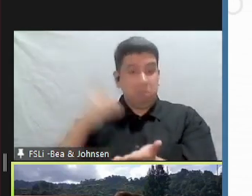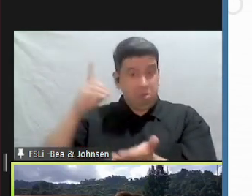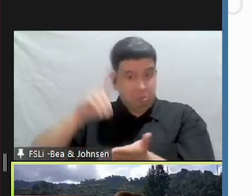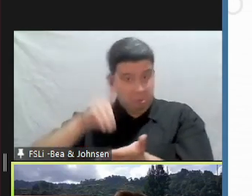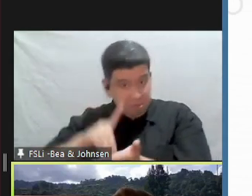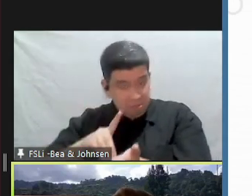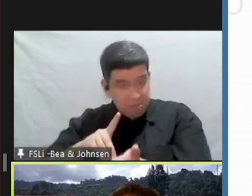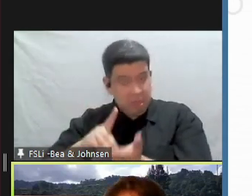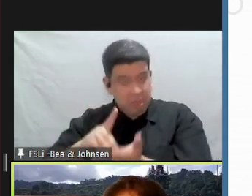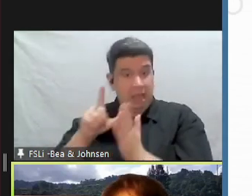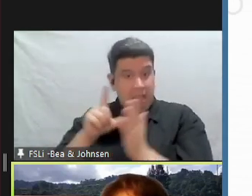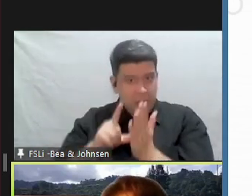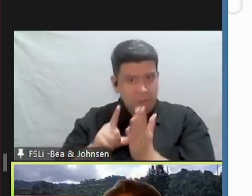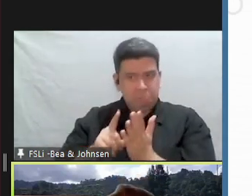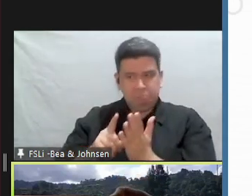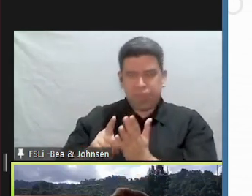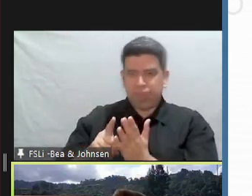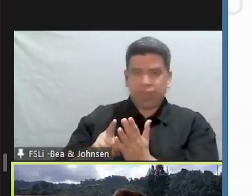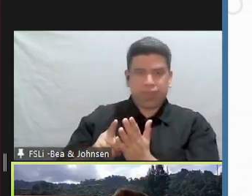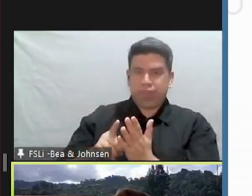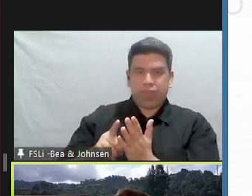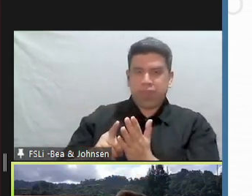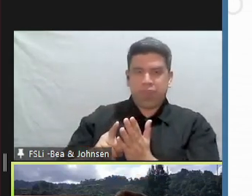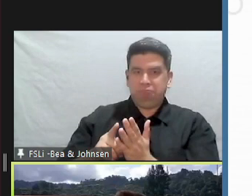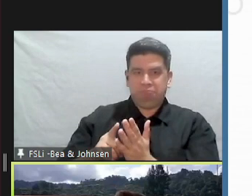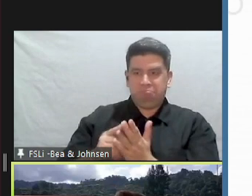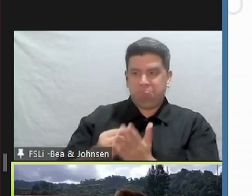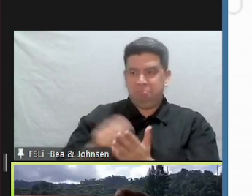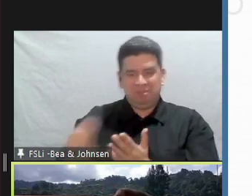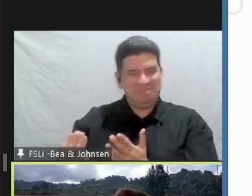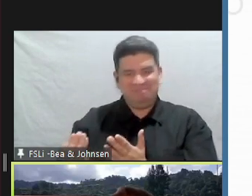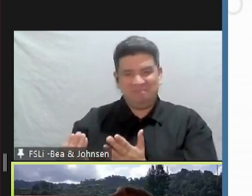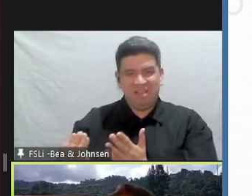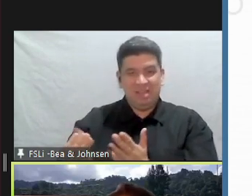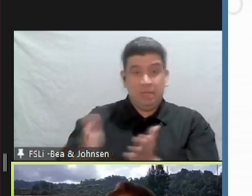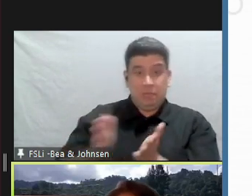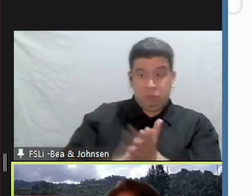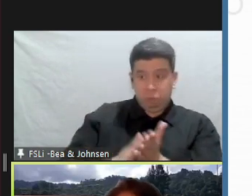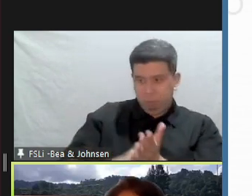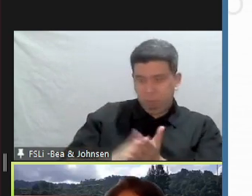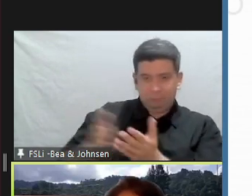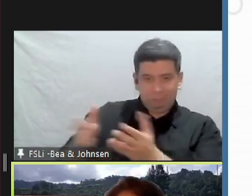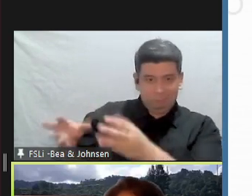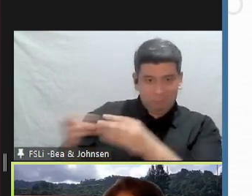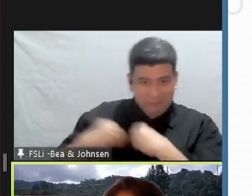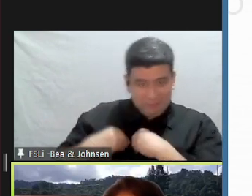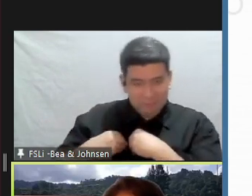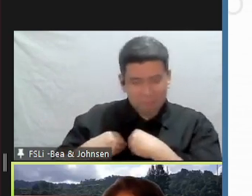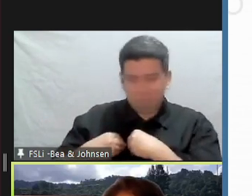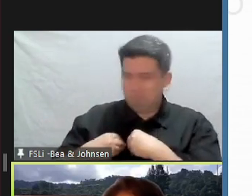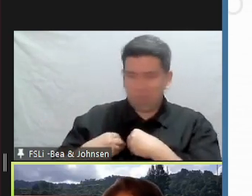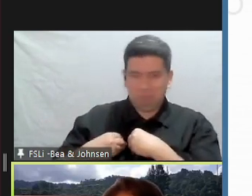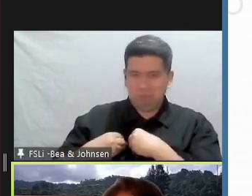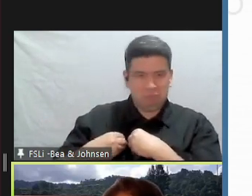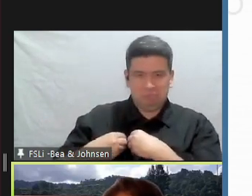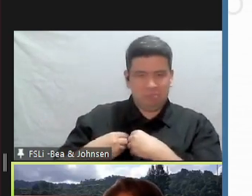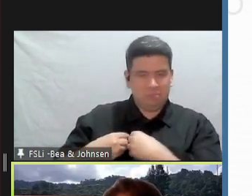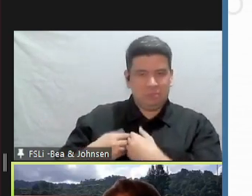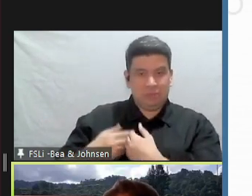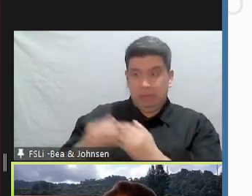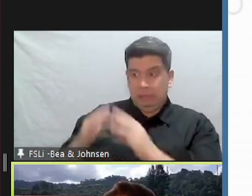sila tinanggap sa mga eskwelahan at sila ay pinatira sa mga bundok, sa mga malalayong lugar